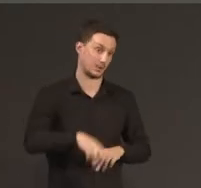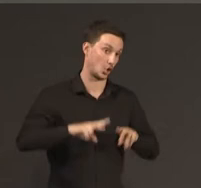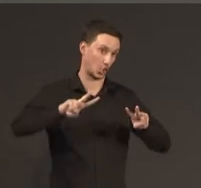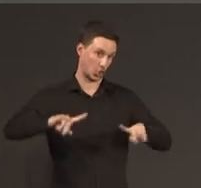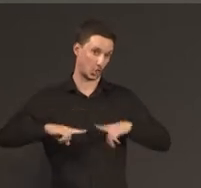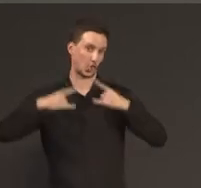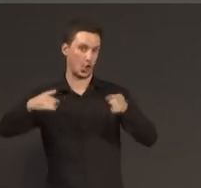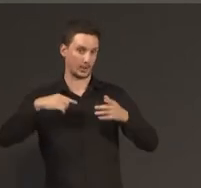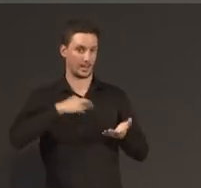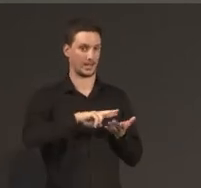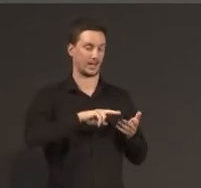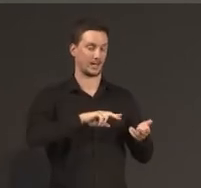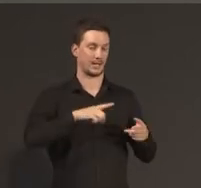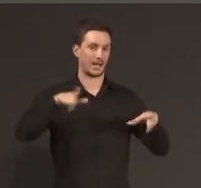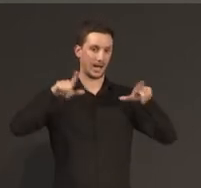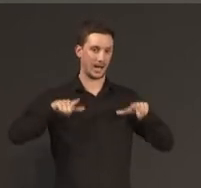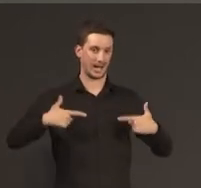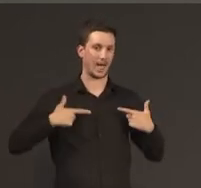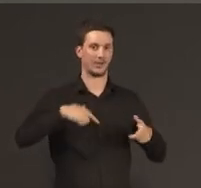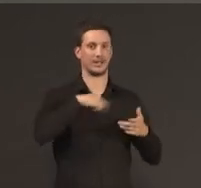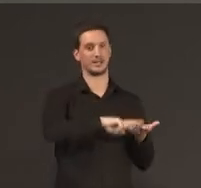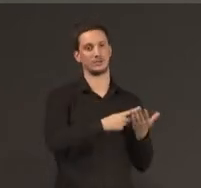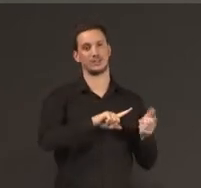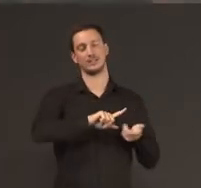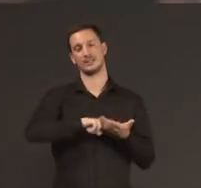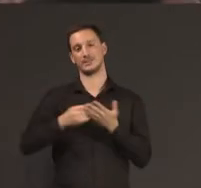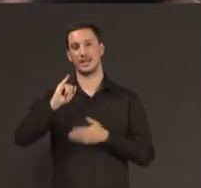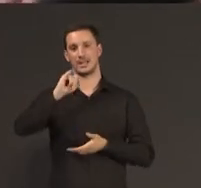doble grau en Traducció, Interpretació i Llengües Aplicades.